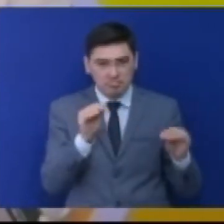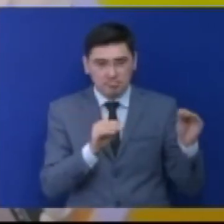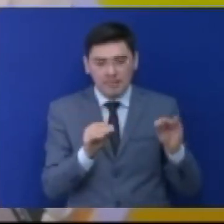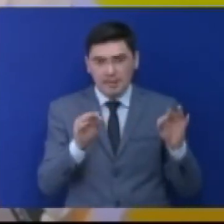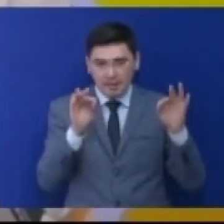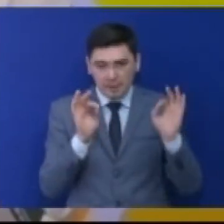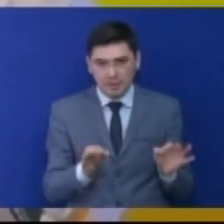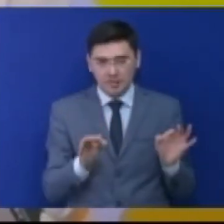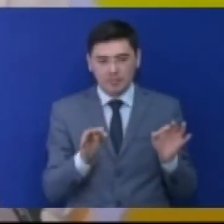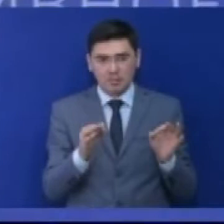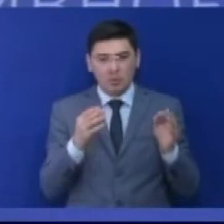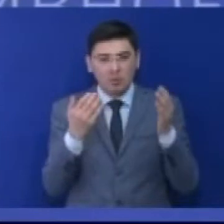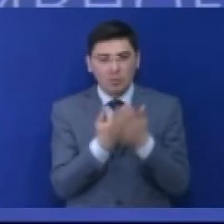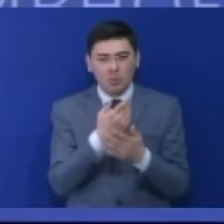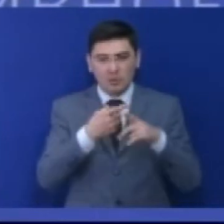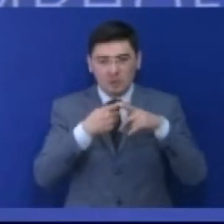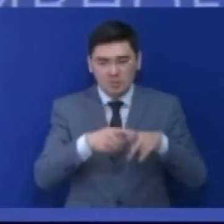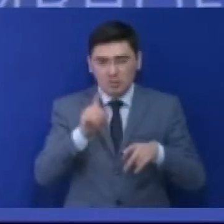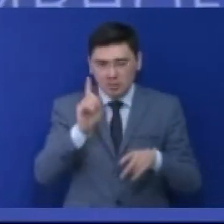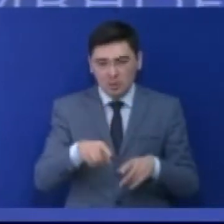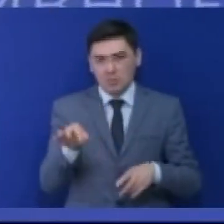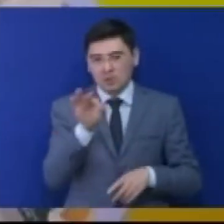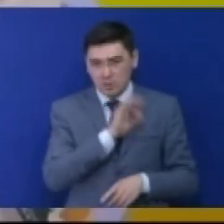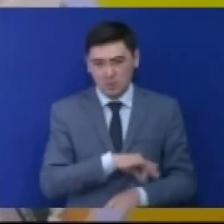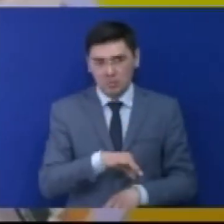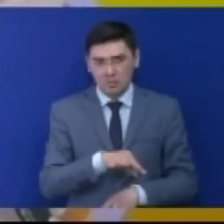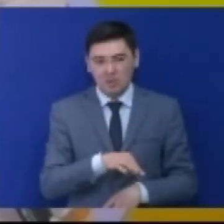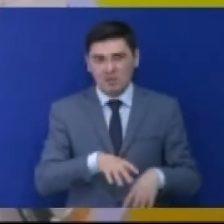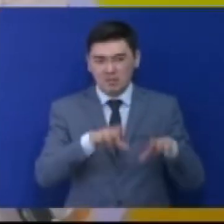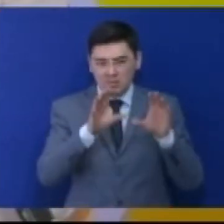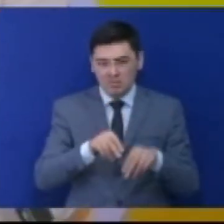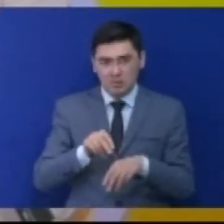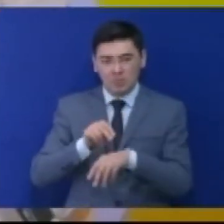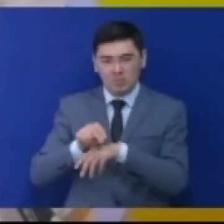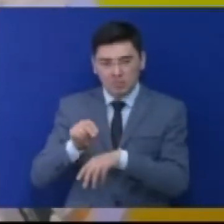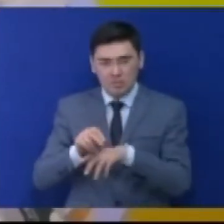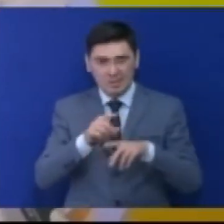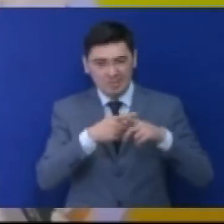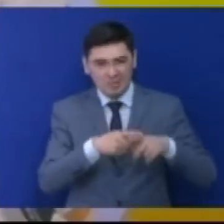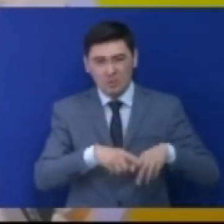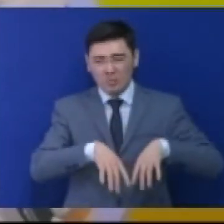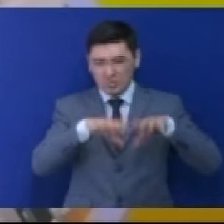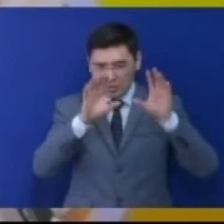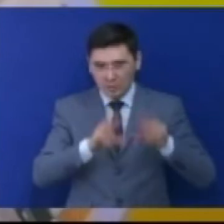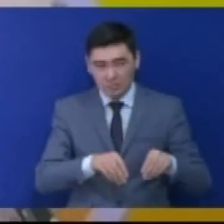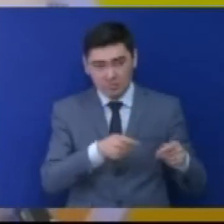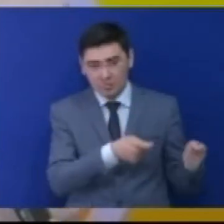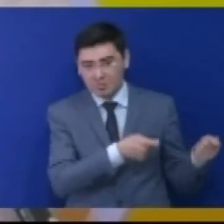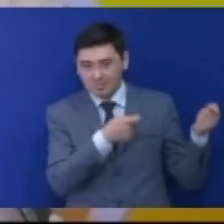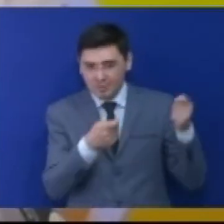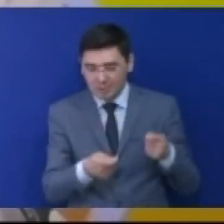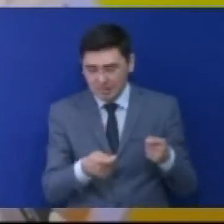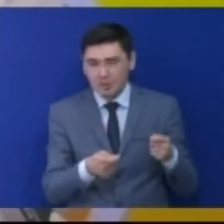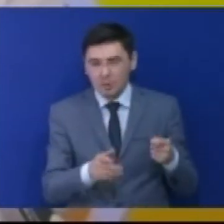актуален, инновационные технологии применяются. Все методики и технологии, которые нам здесь дали, мы